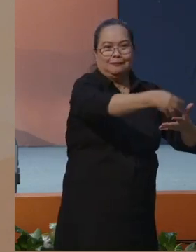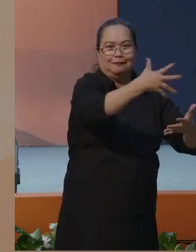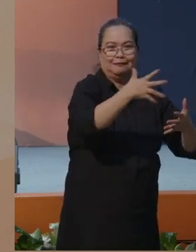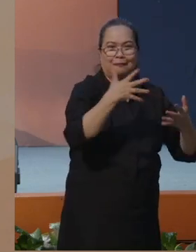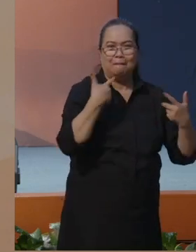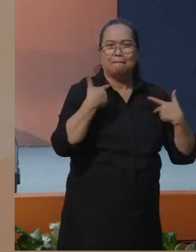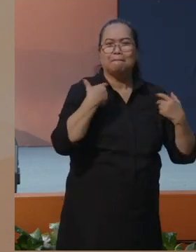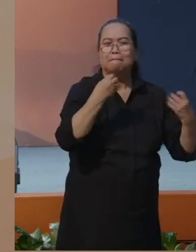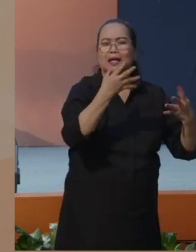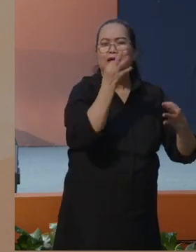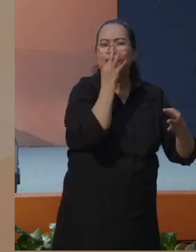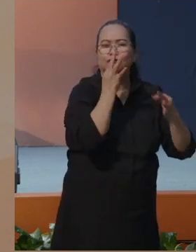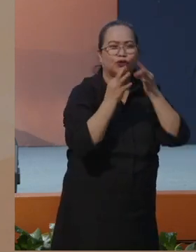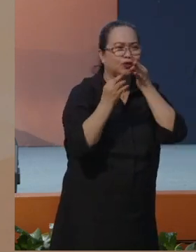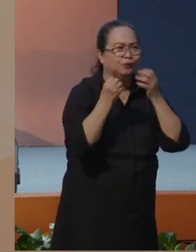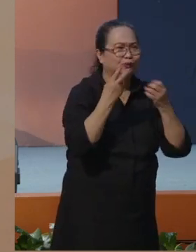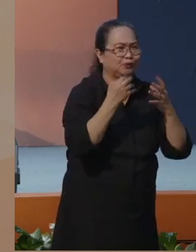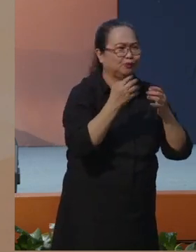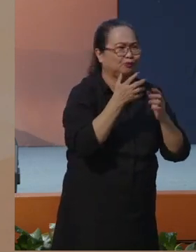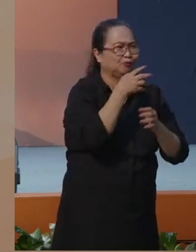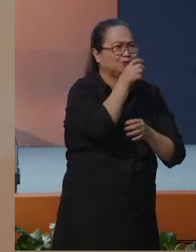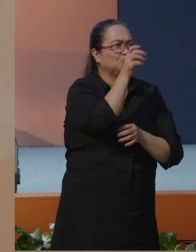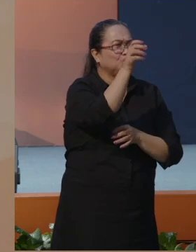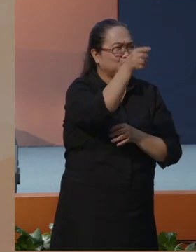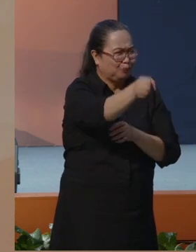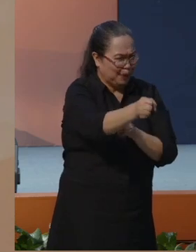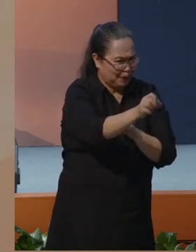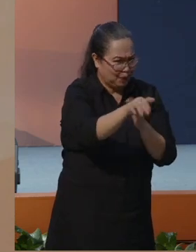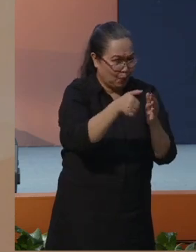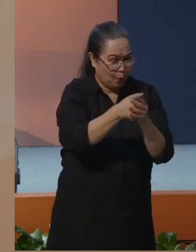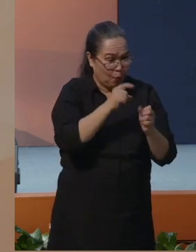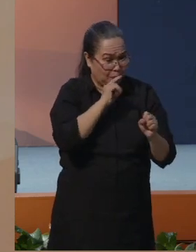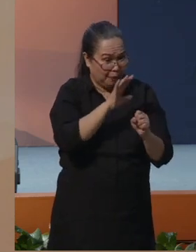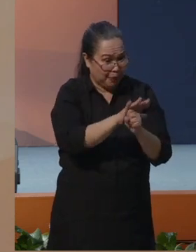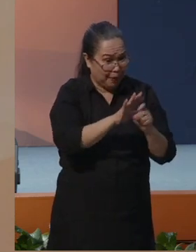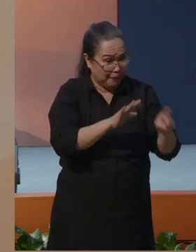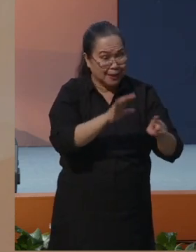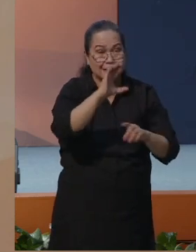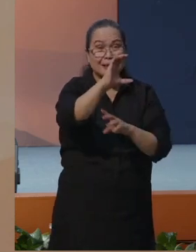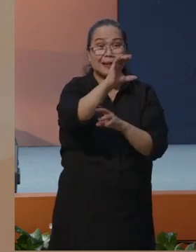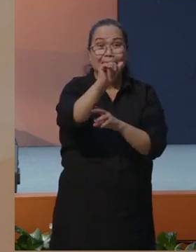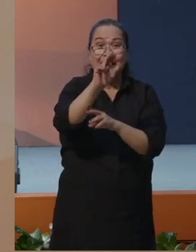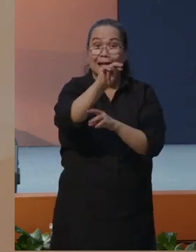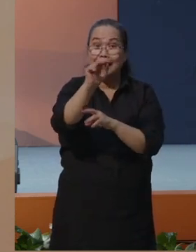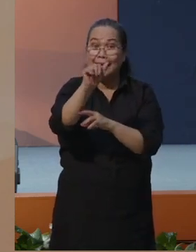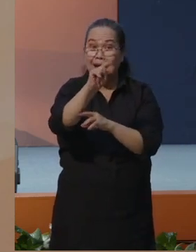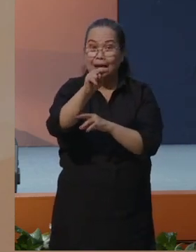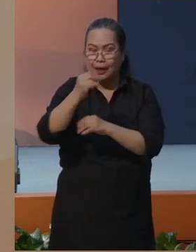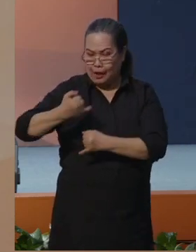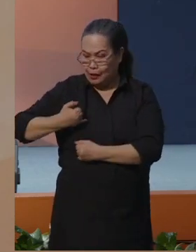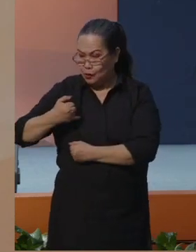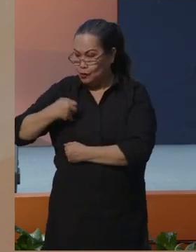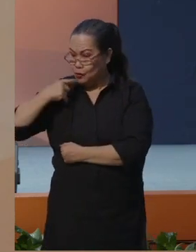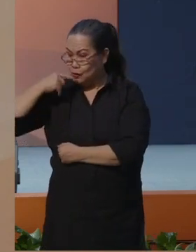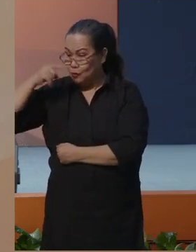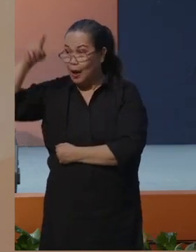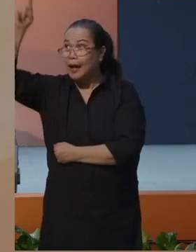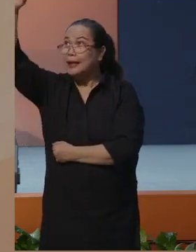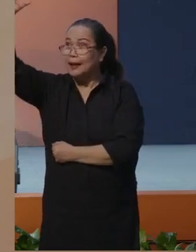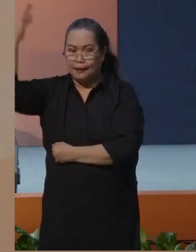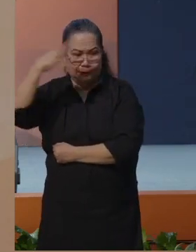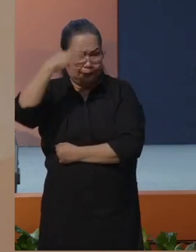katuparan ng pangakong ito ay itong pananakop ng Kanaan at si Joshua ang kinomisyon ng Panginoon